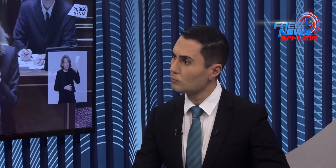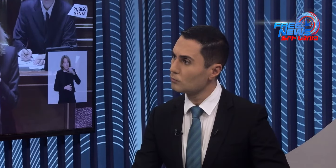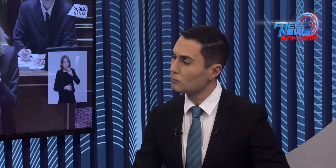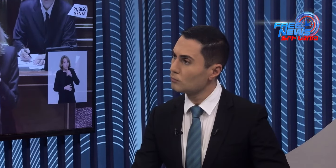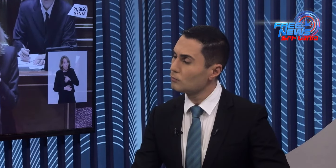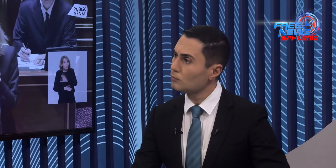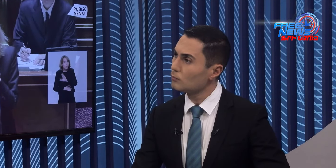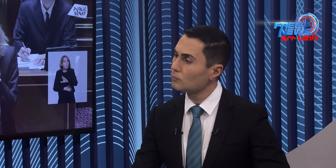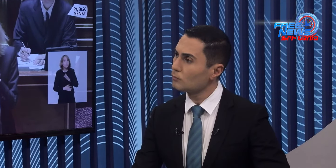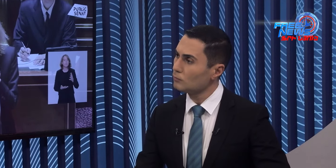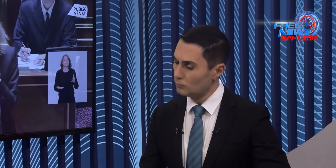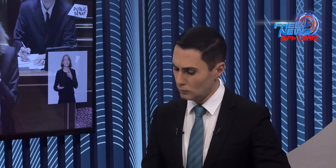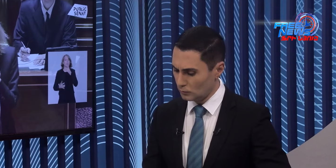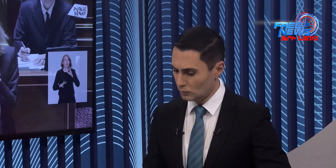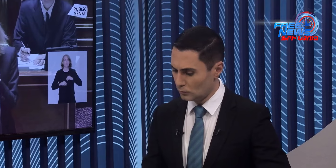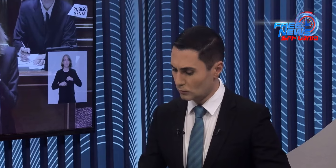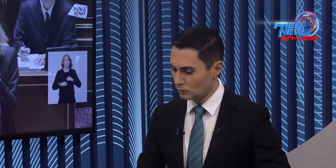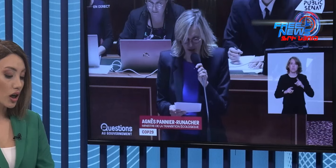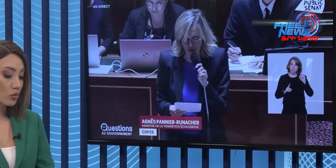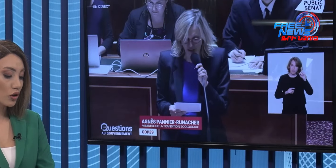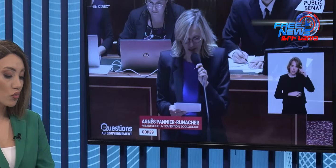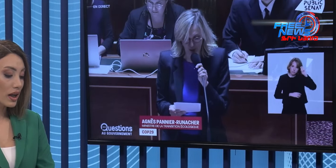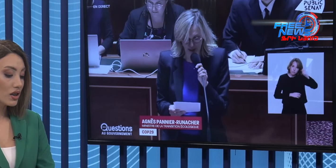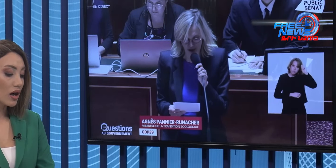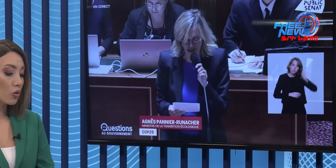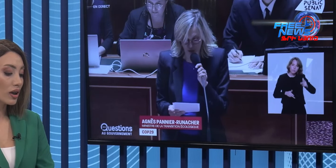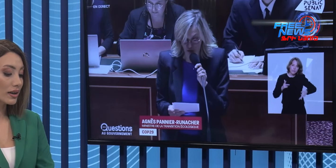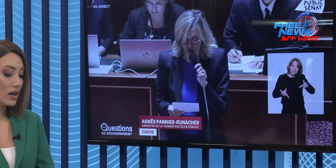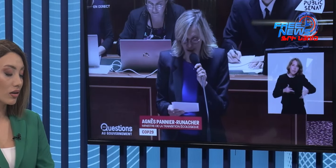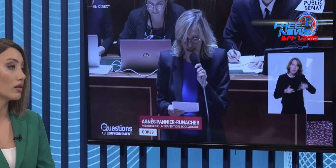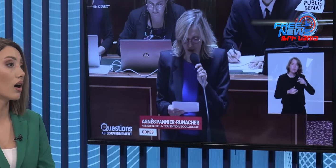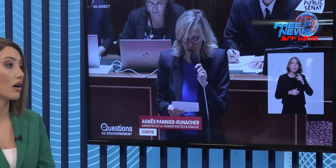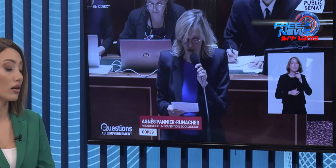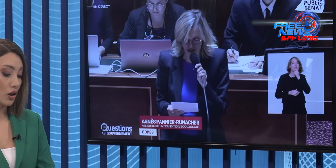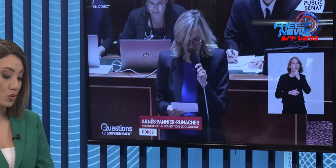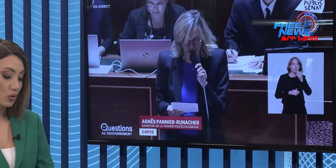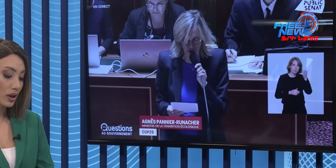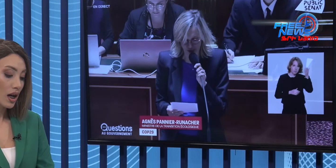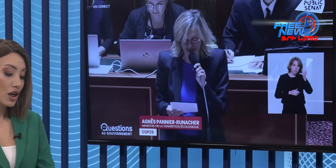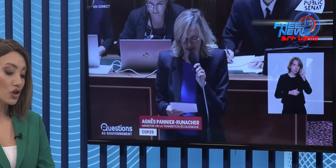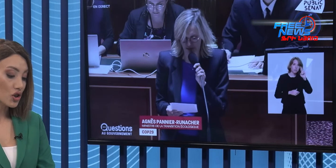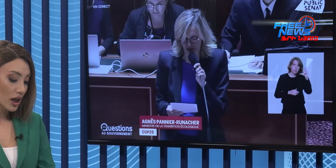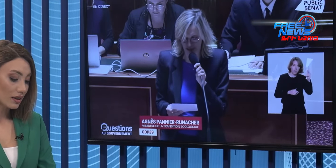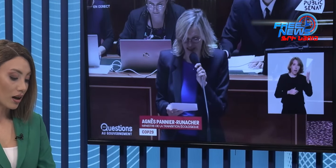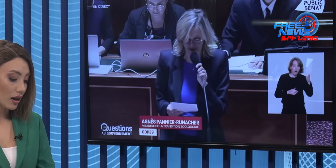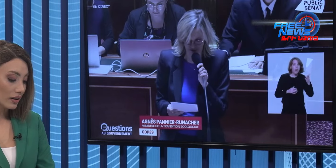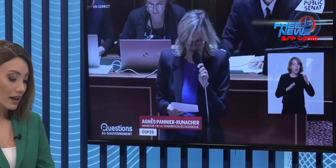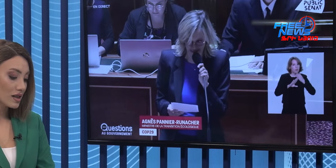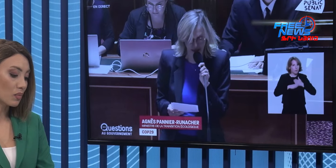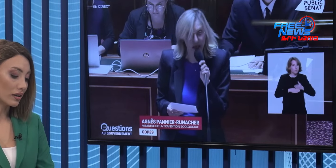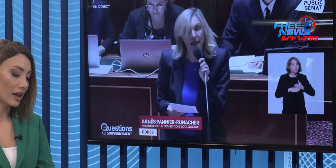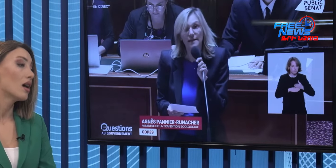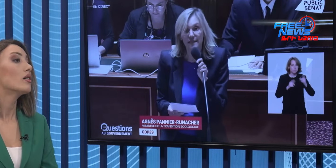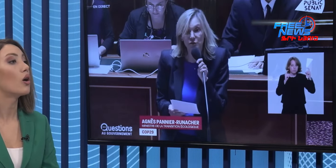պատճառով։ Մեջբերում եմ ելույթից, պաշտոնական Փարիզը շարունակում է իր գաղութատիրական քաղաքական կանությունը ճնշել,